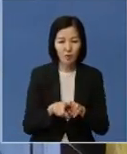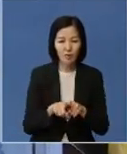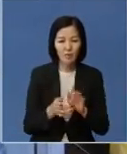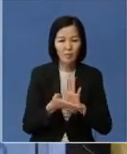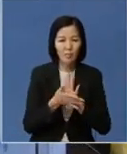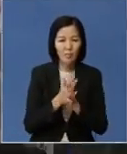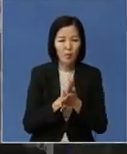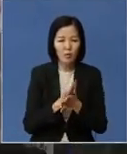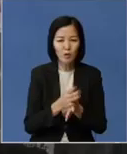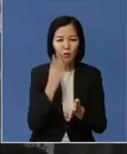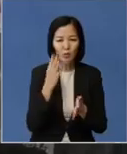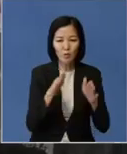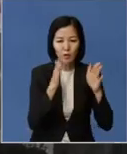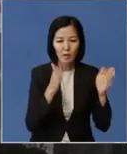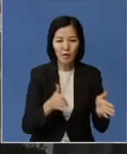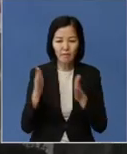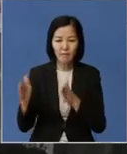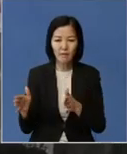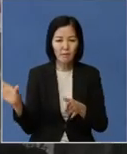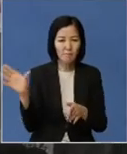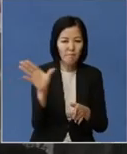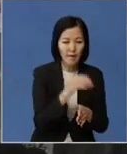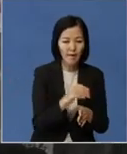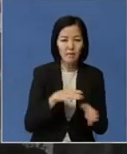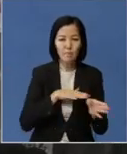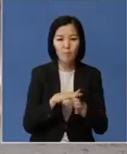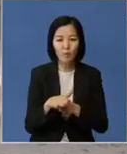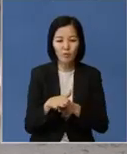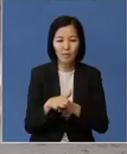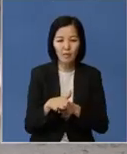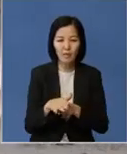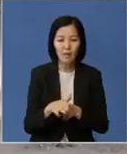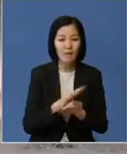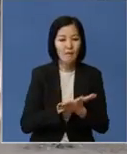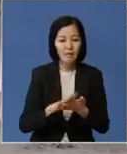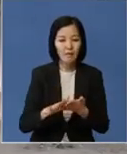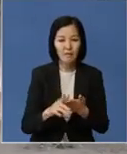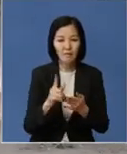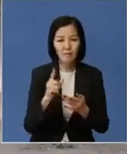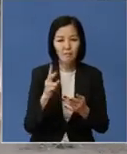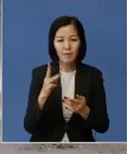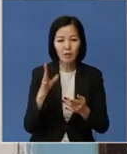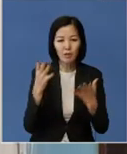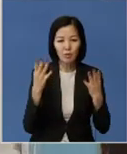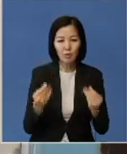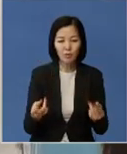түскені мына 4 контейнер. Үшінші ықшам ауданында тұрған бұл жәшіктердің де тазаланбағанына бірнеше күн